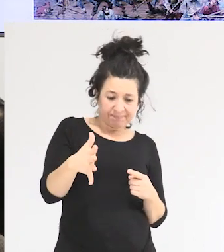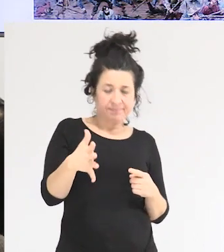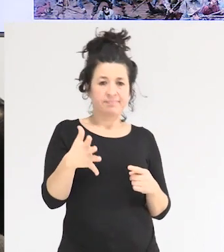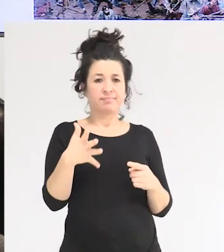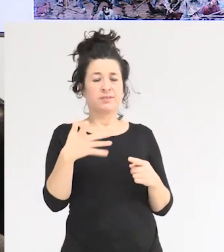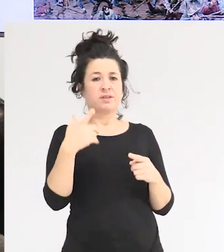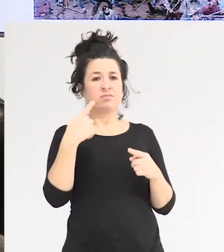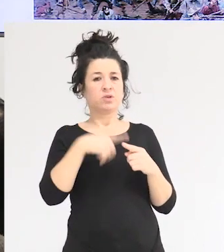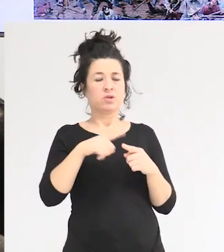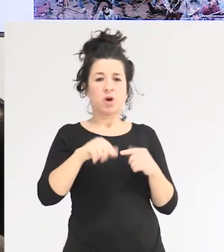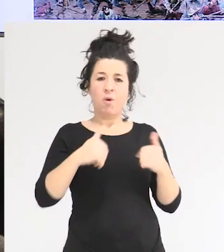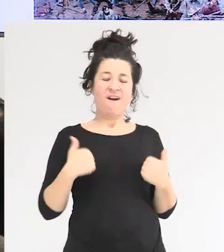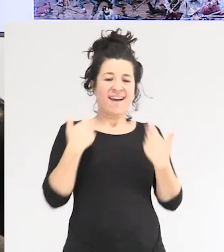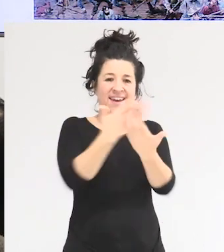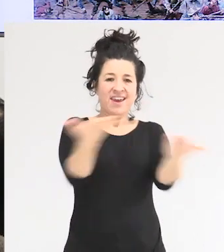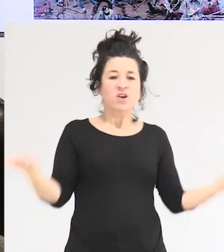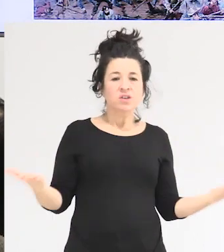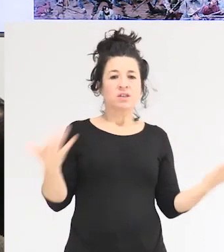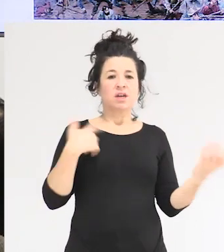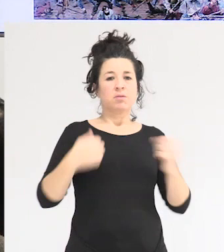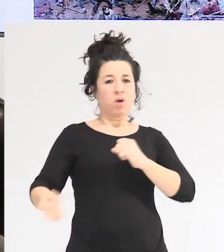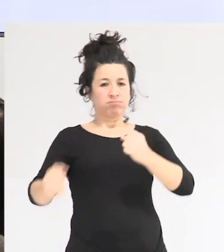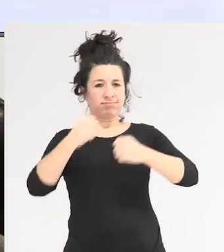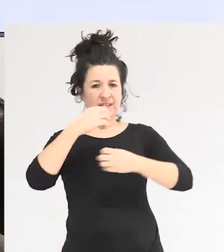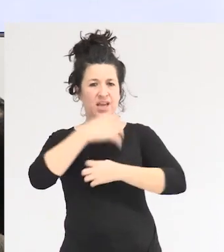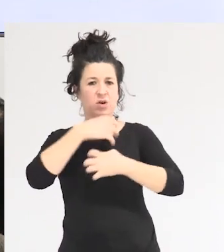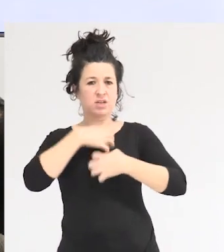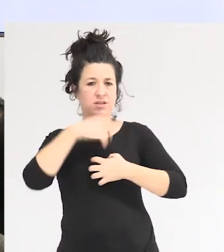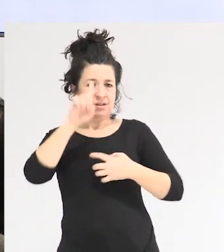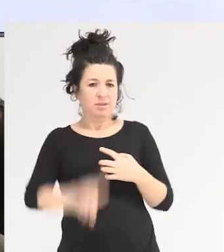alde egoistenak, bai?